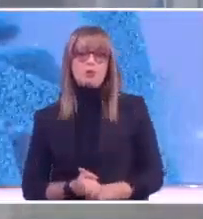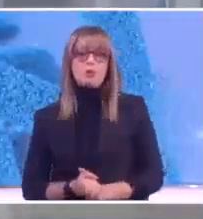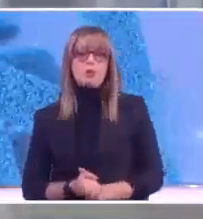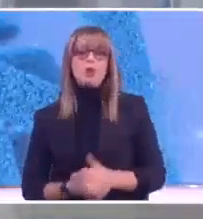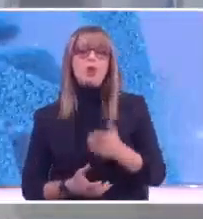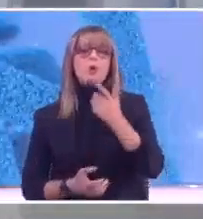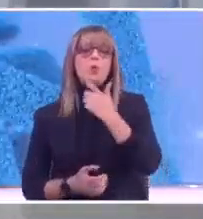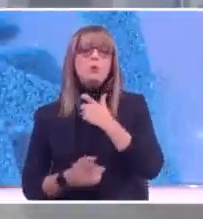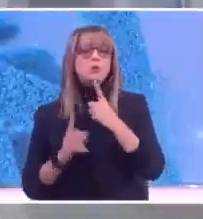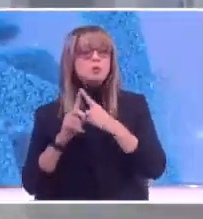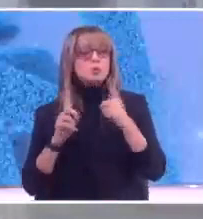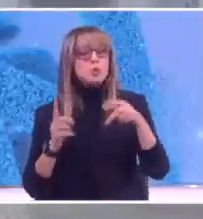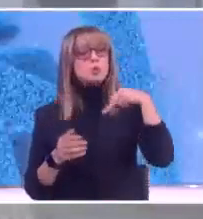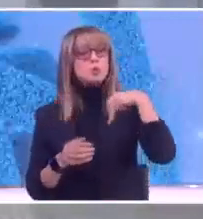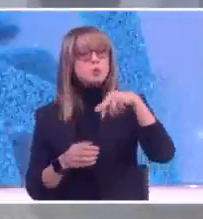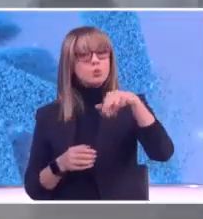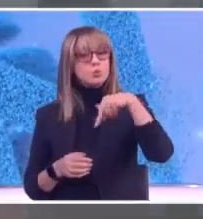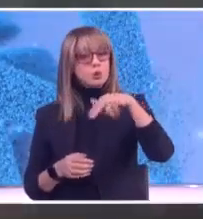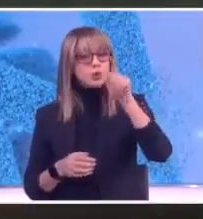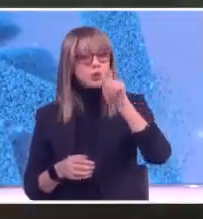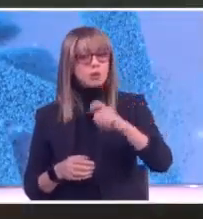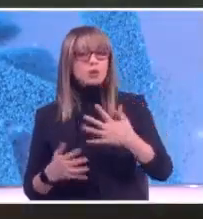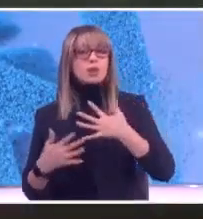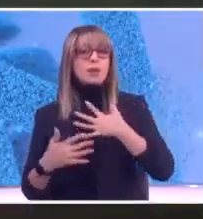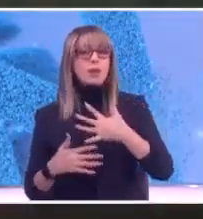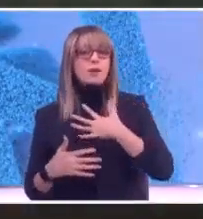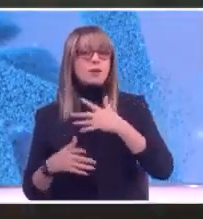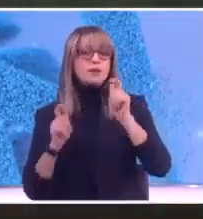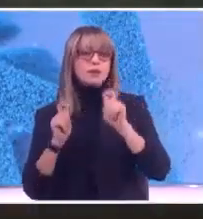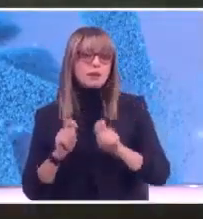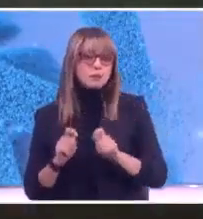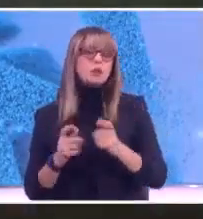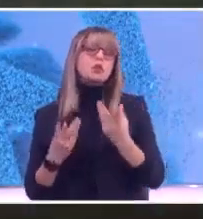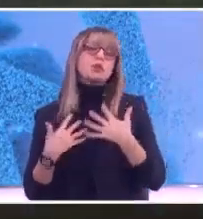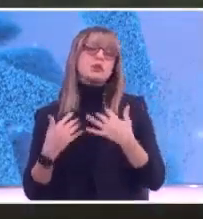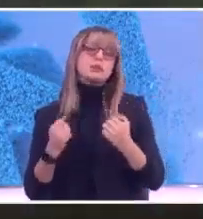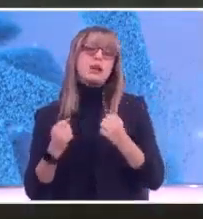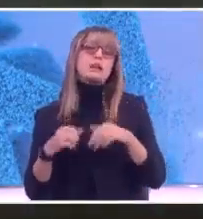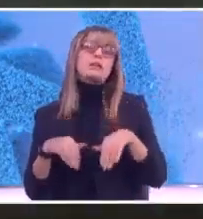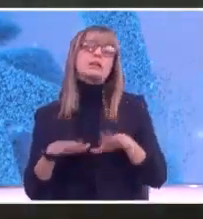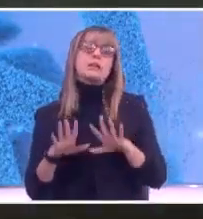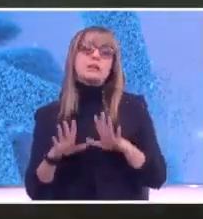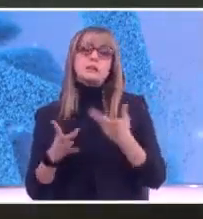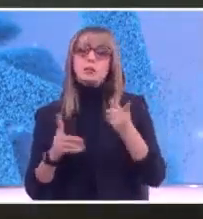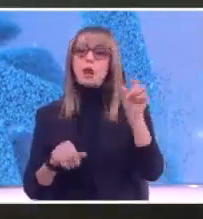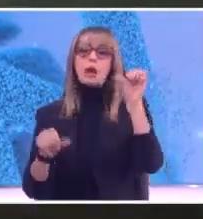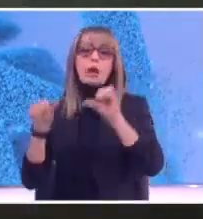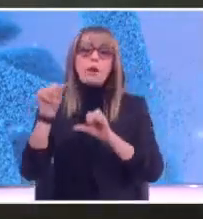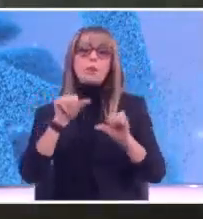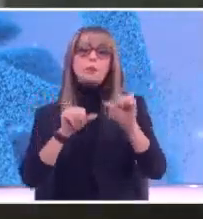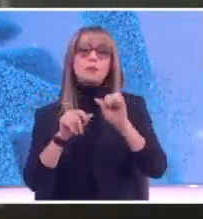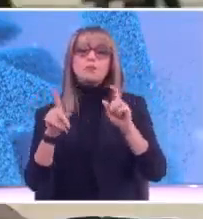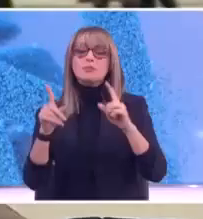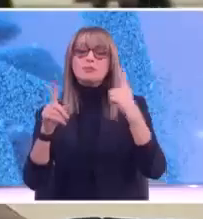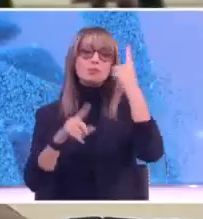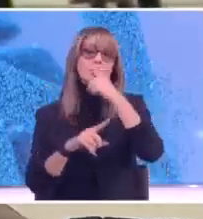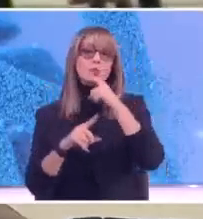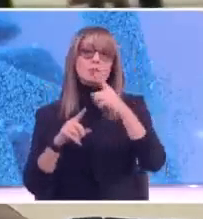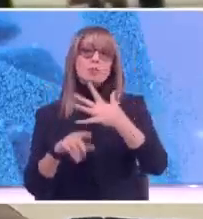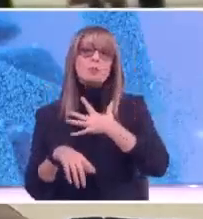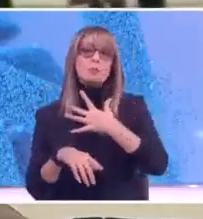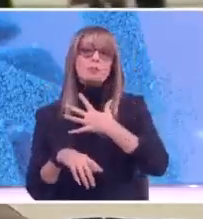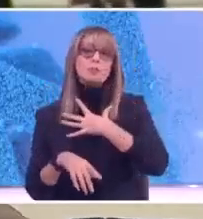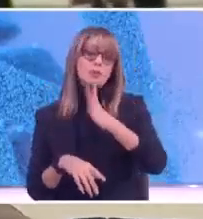uzun yürüyüşler yapmak, derin nefes almak çok sağlıklı değil. Biz birçok kimyasal madde ve partikül